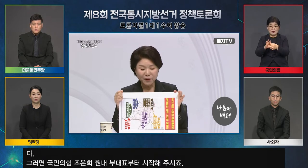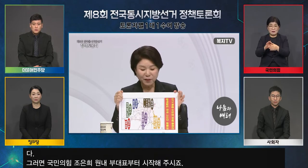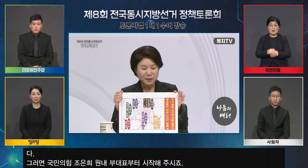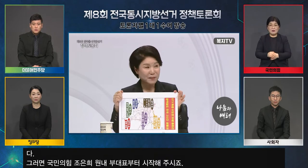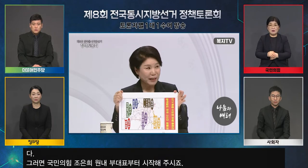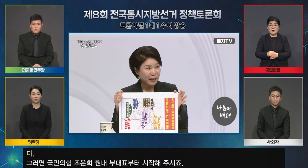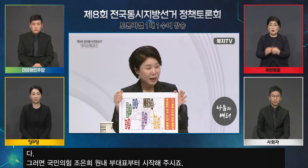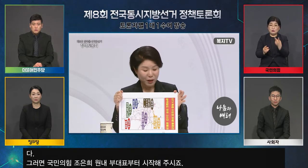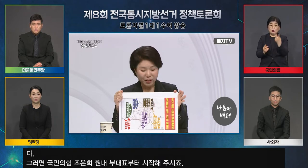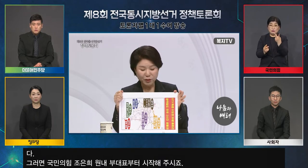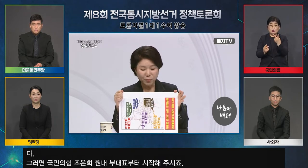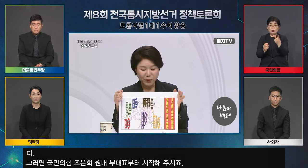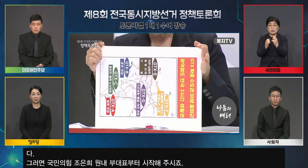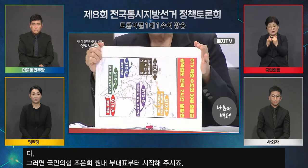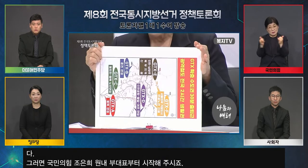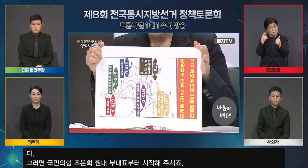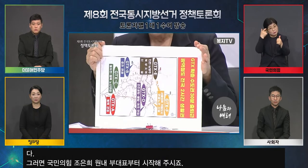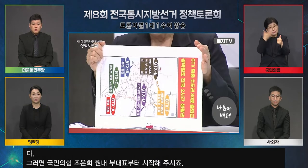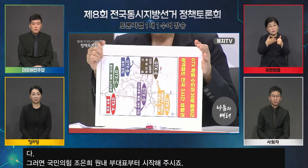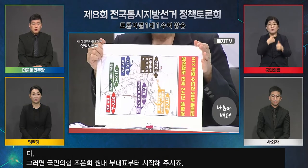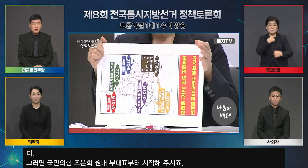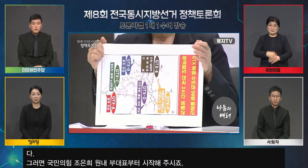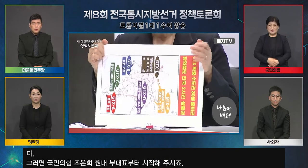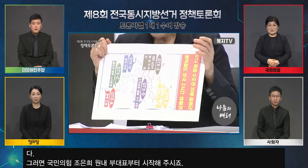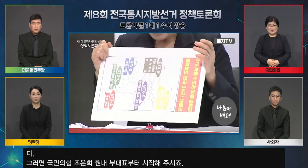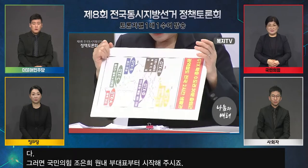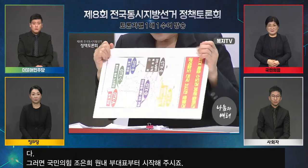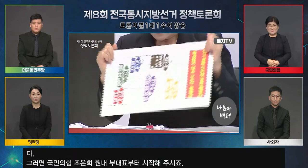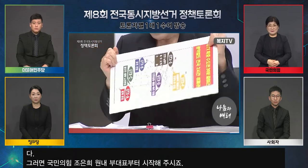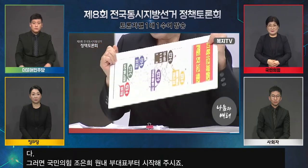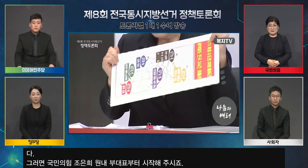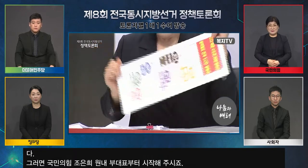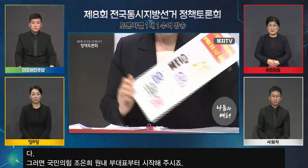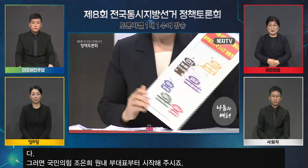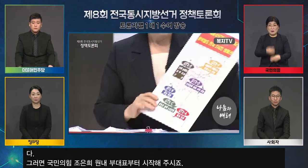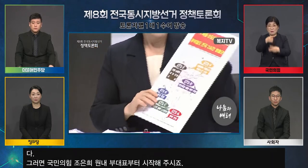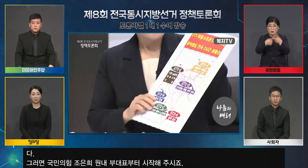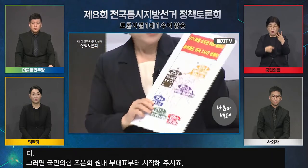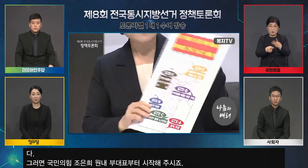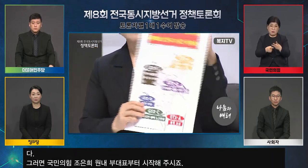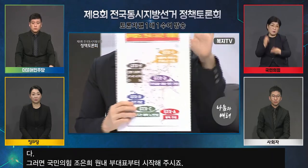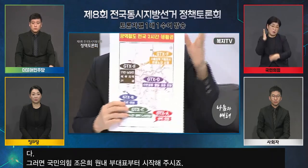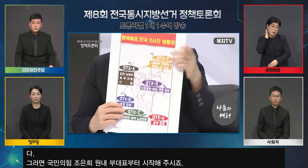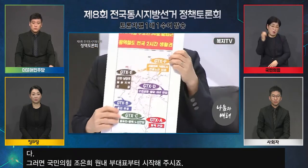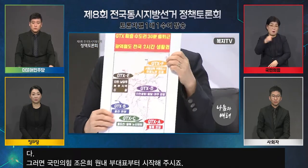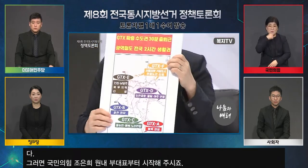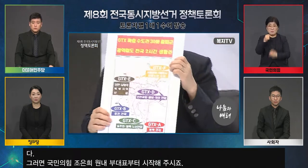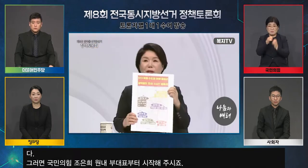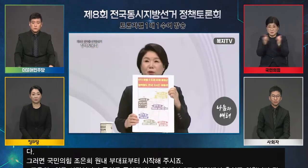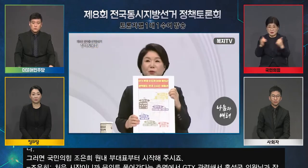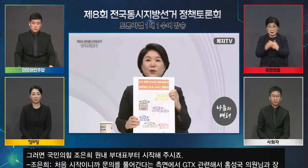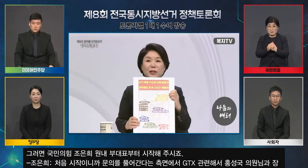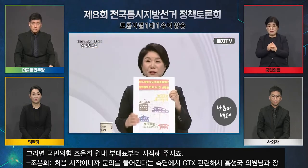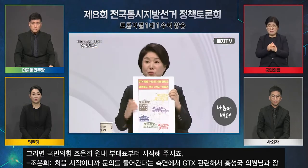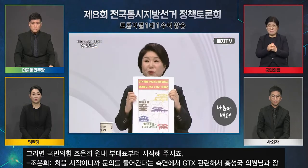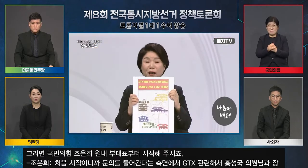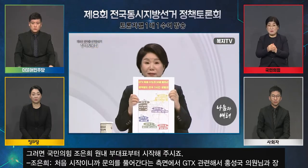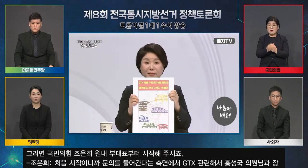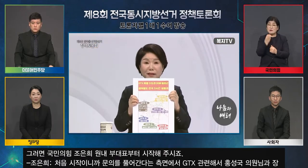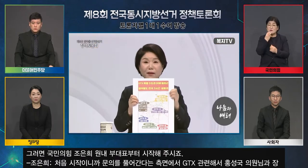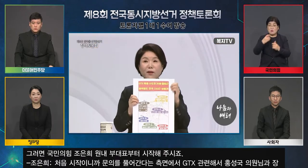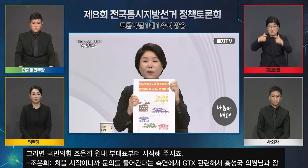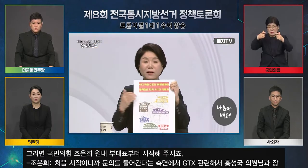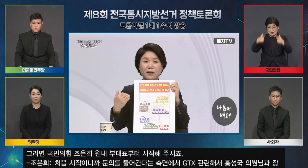장혜영 의원님께 여쭤보겠습니다. 윤석열 당선인은 GTX 수도권의 교통이